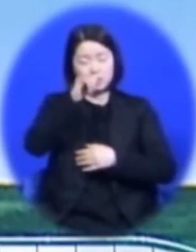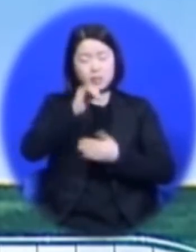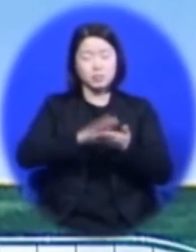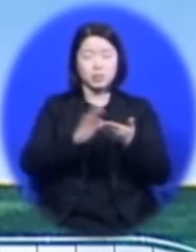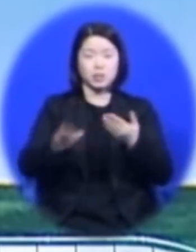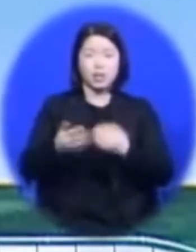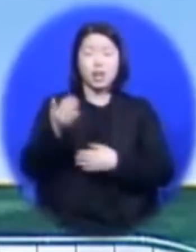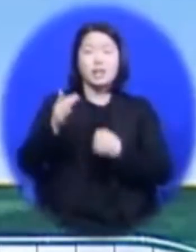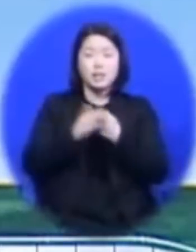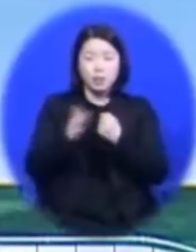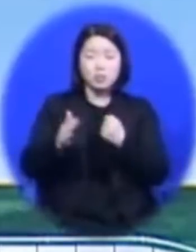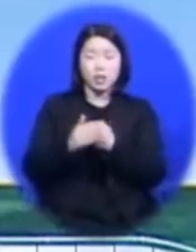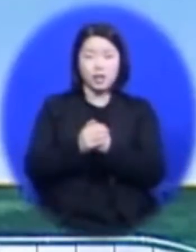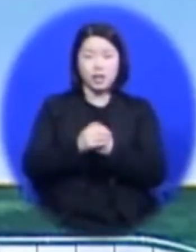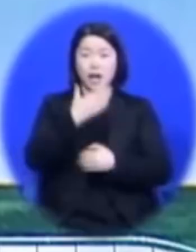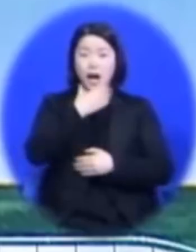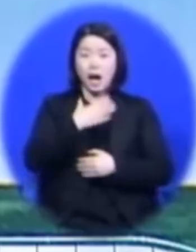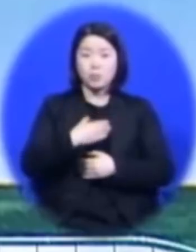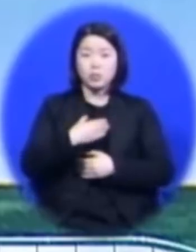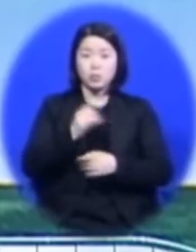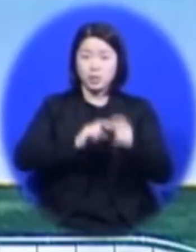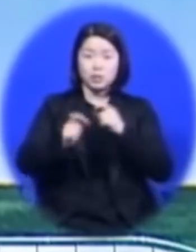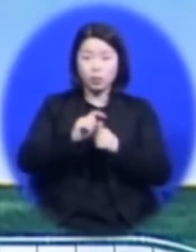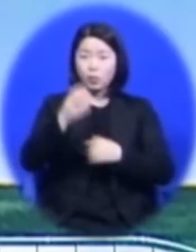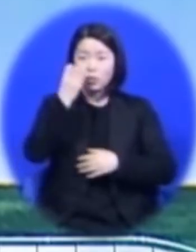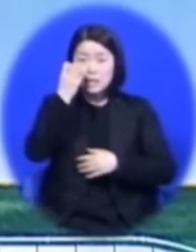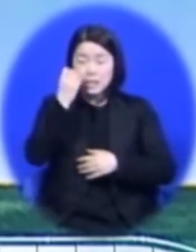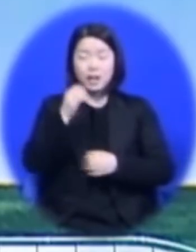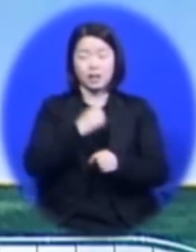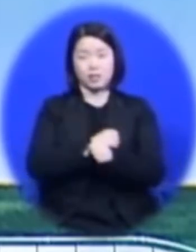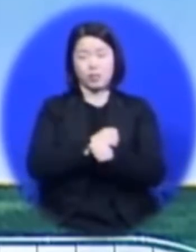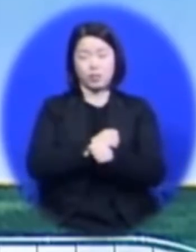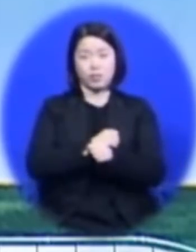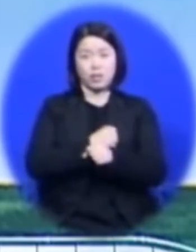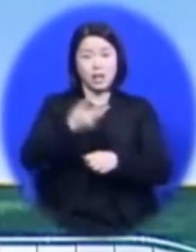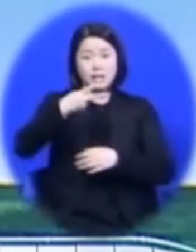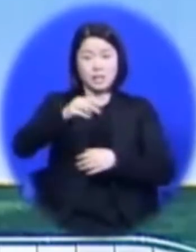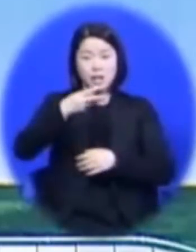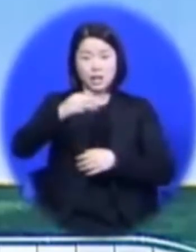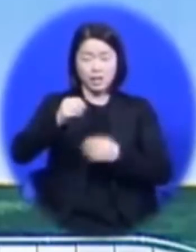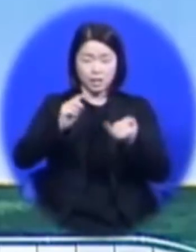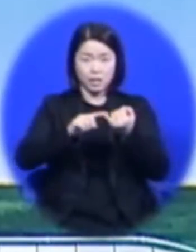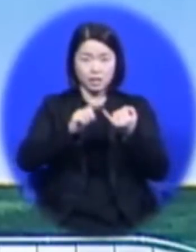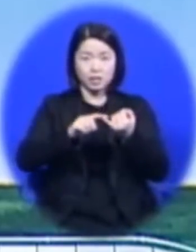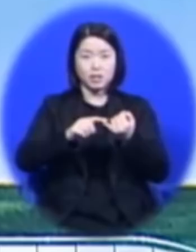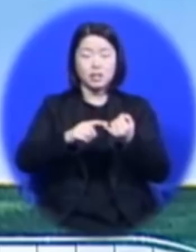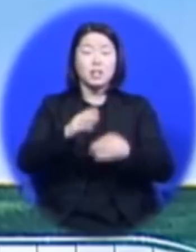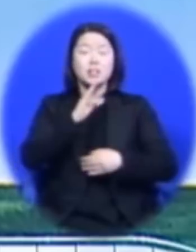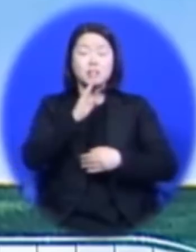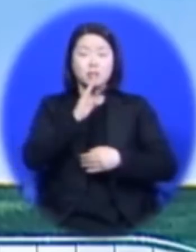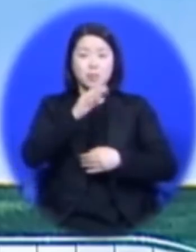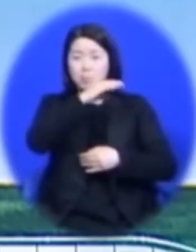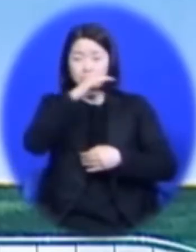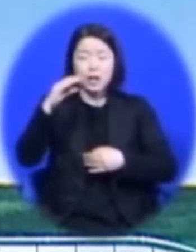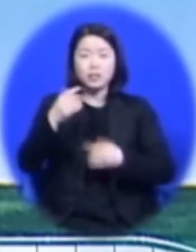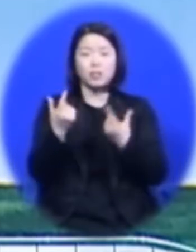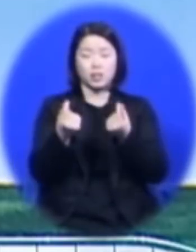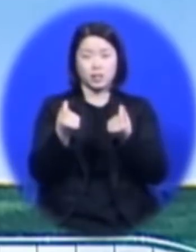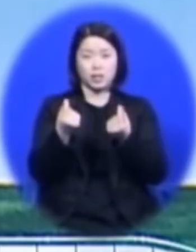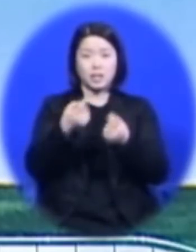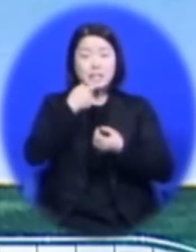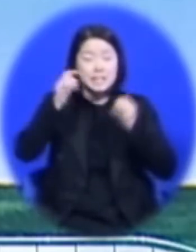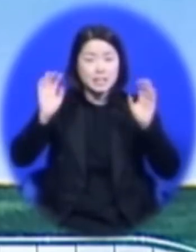그러니까 아브라함이 이상한 겁니다 사라는 정상일 지극히 정상 해요 천사도 그렇게 인정해 준